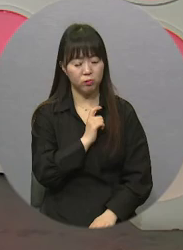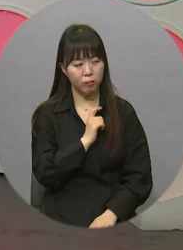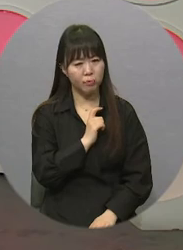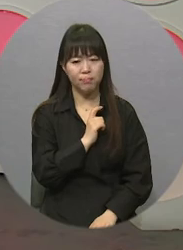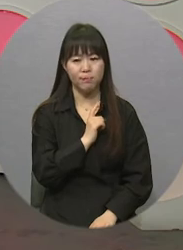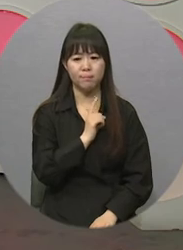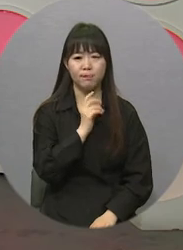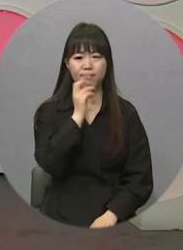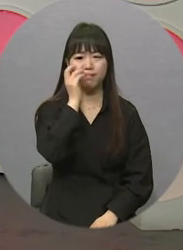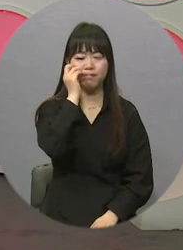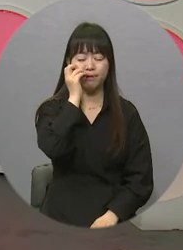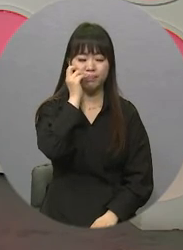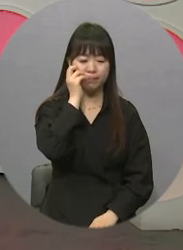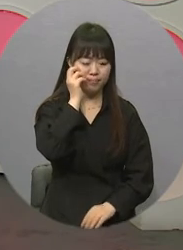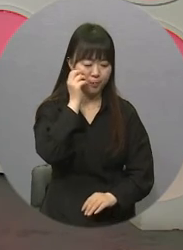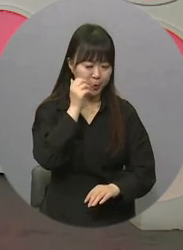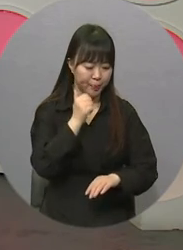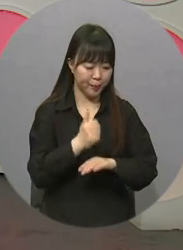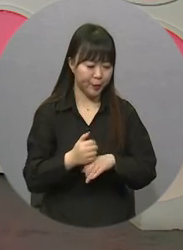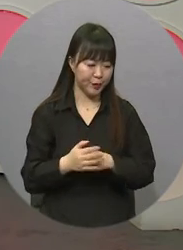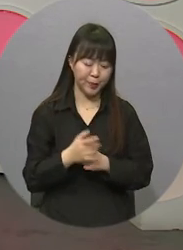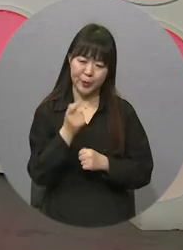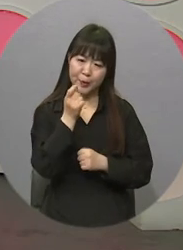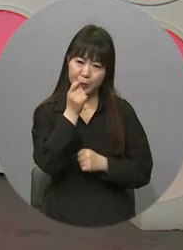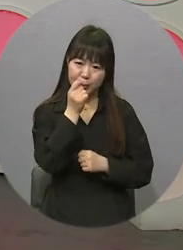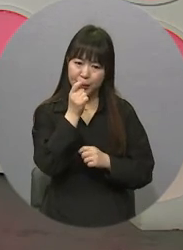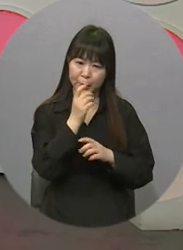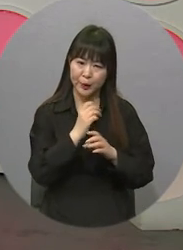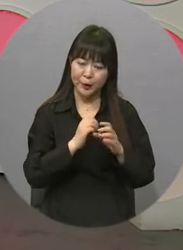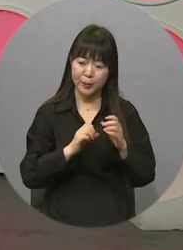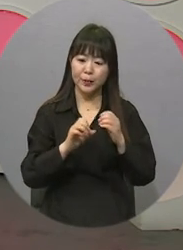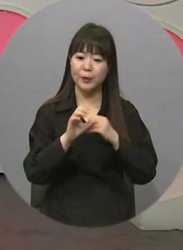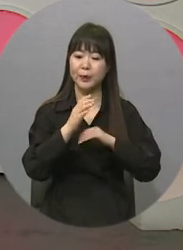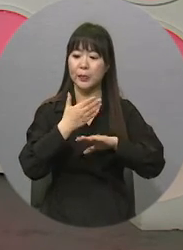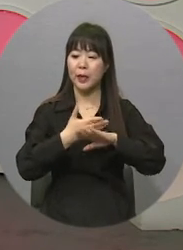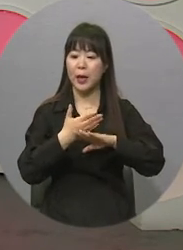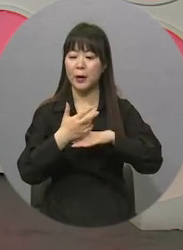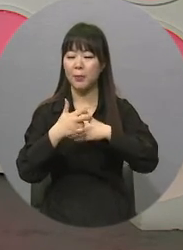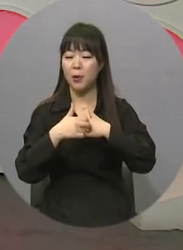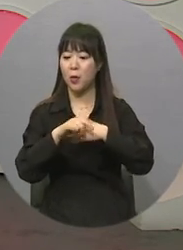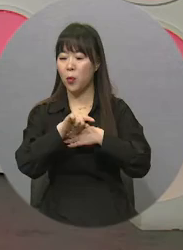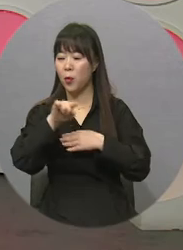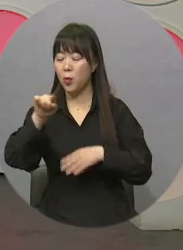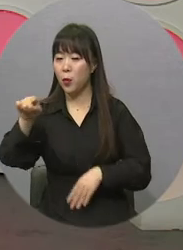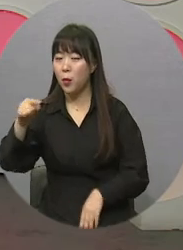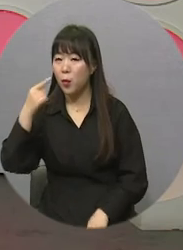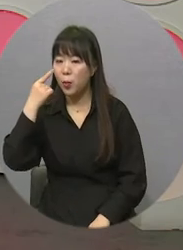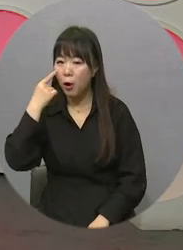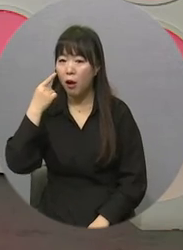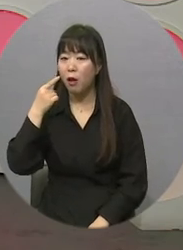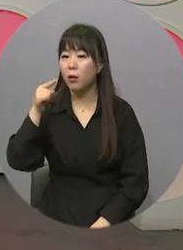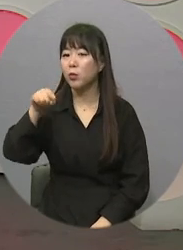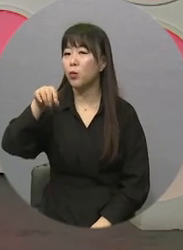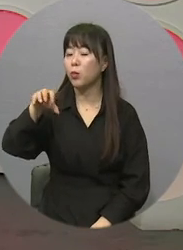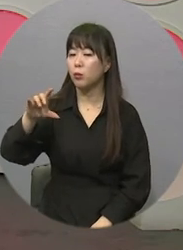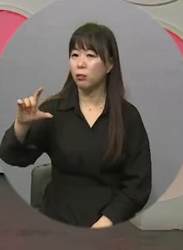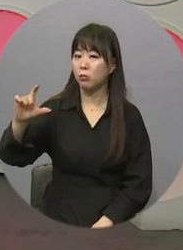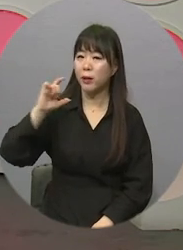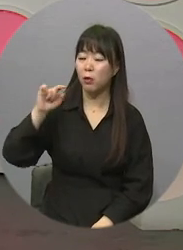날은 이상하다 생각이 들어서 다른 조금 병원을 더 다른 병원을 가봤어요. 안과를. 그랬더니